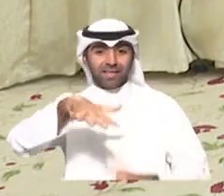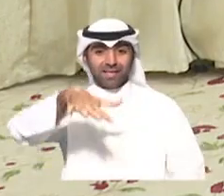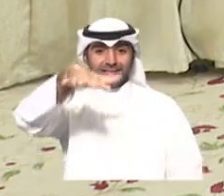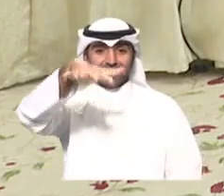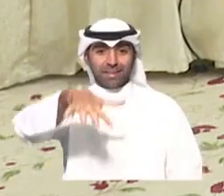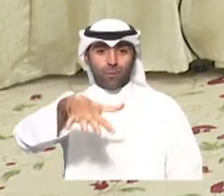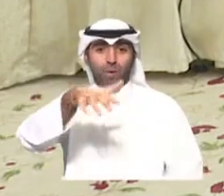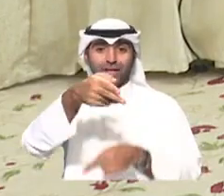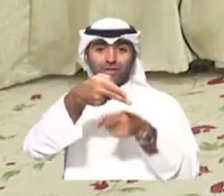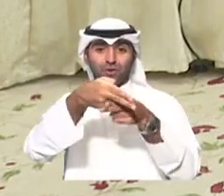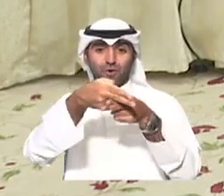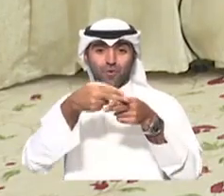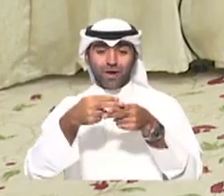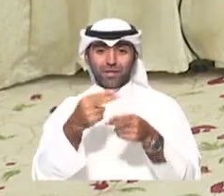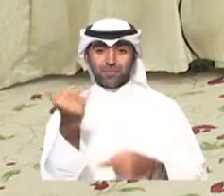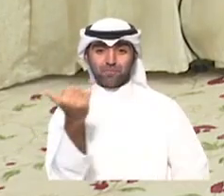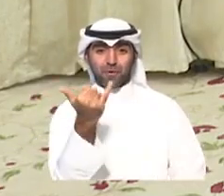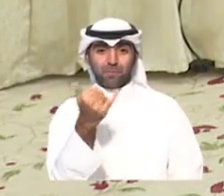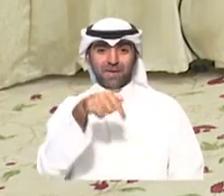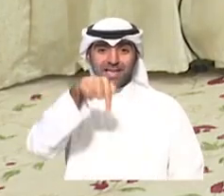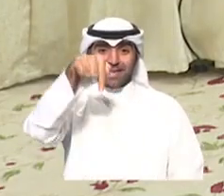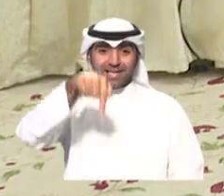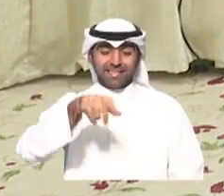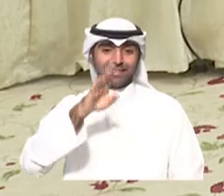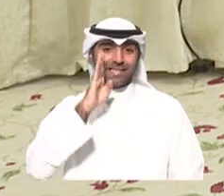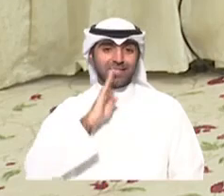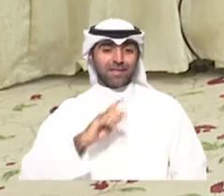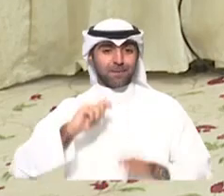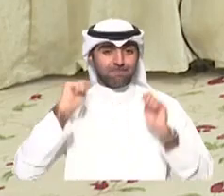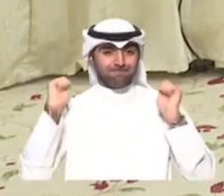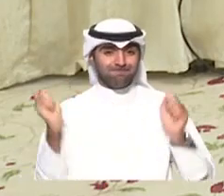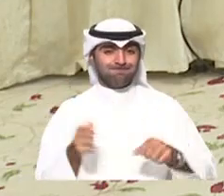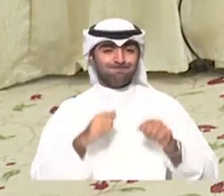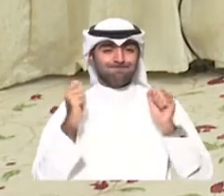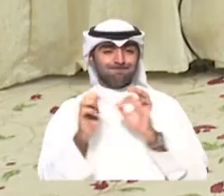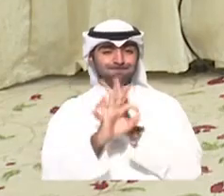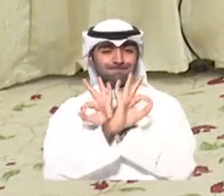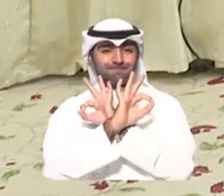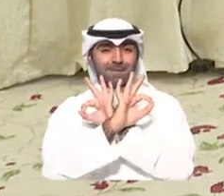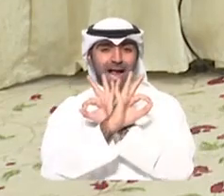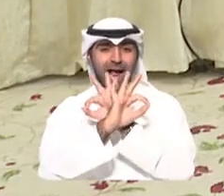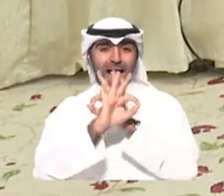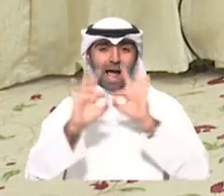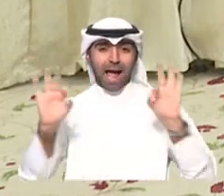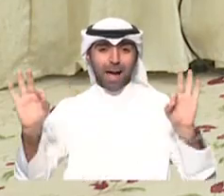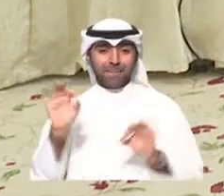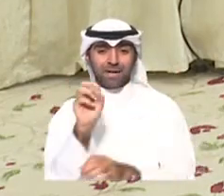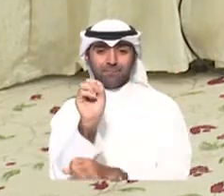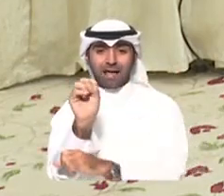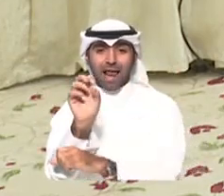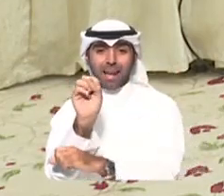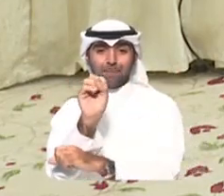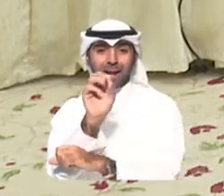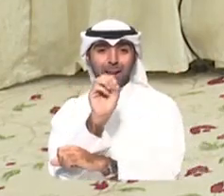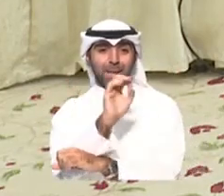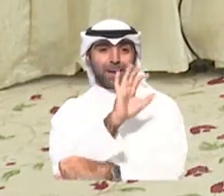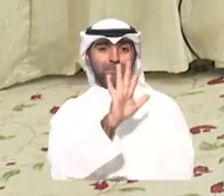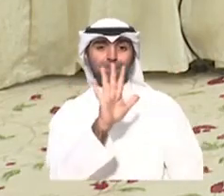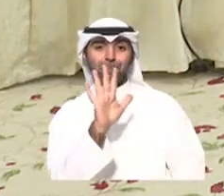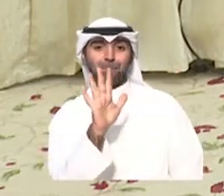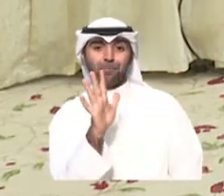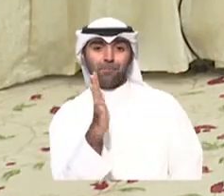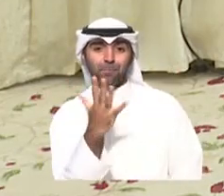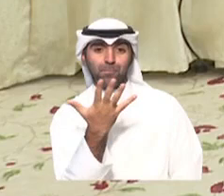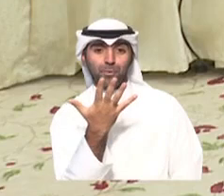أن التدريب كله عنصر نسائي، التدريب والإشراف إشراف نسائي، أخذ بعين الاعتبار